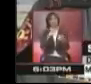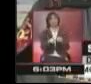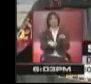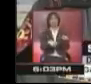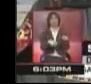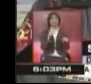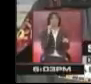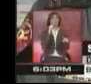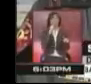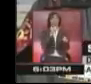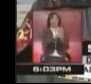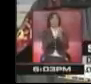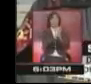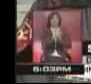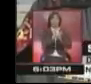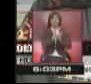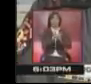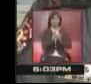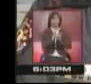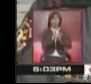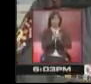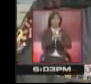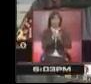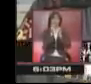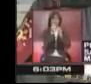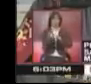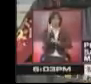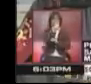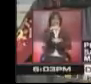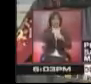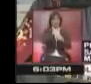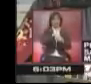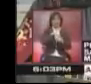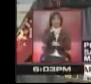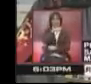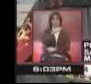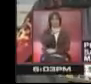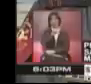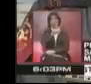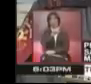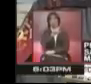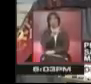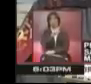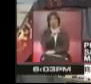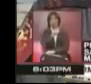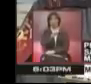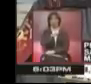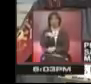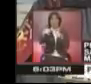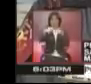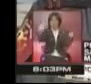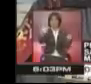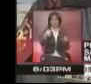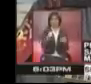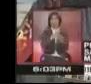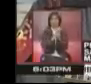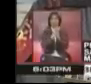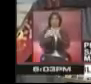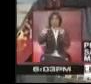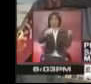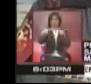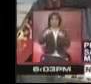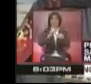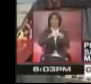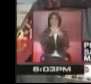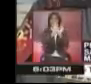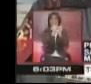sa kanilang lugar sa Pangasinan. At may nakalaban na sa pagiging kapitan at